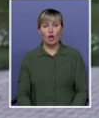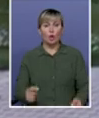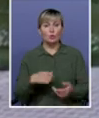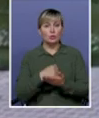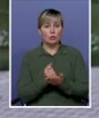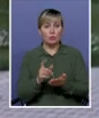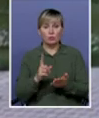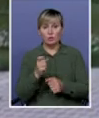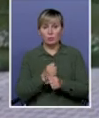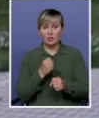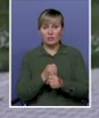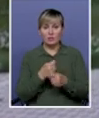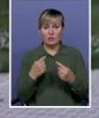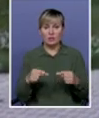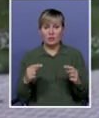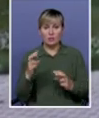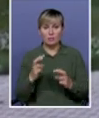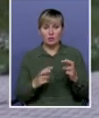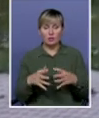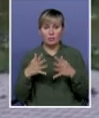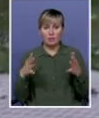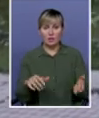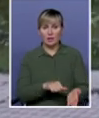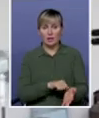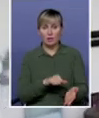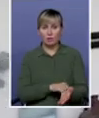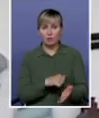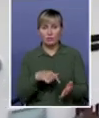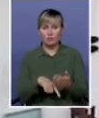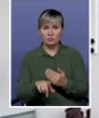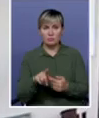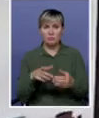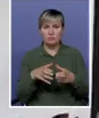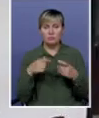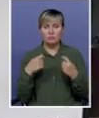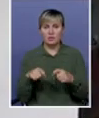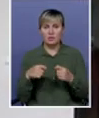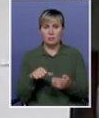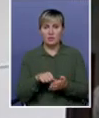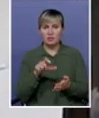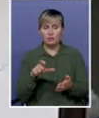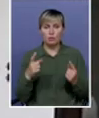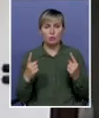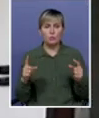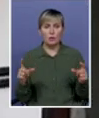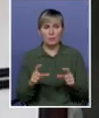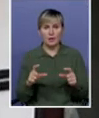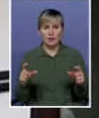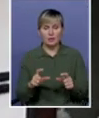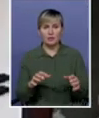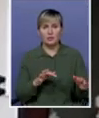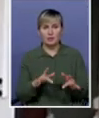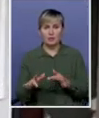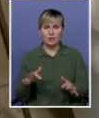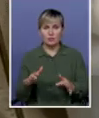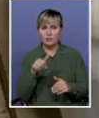Установлено, что производимые практически в промышленных масштабах наркотики оптовыми партиями сбывались представителям крупных магазинов,